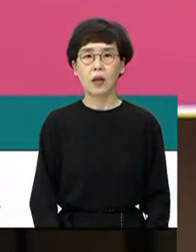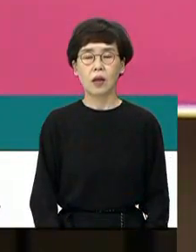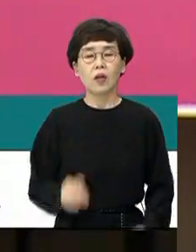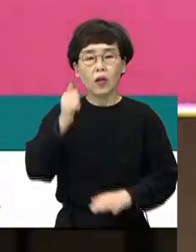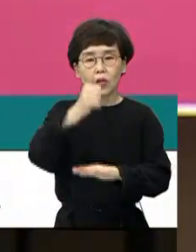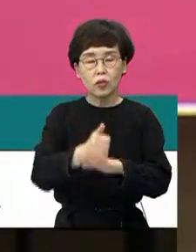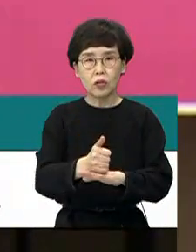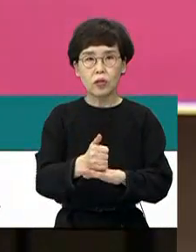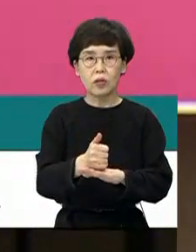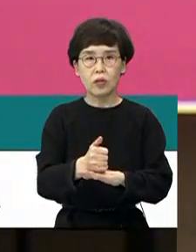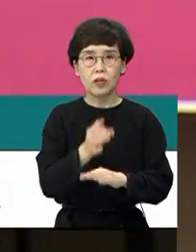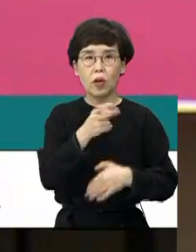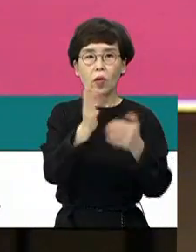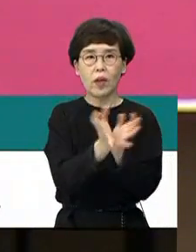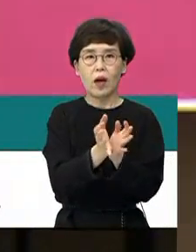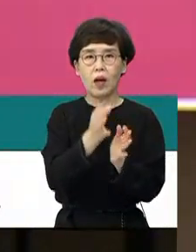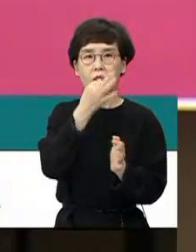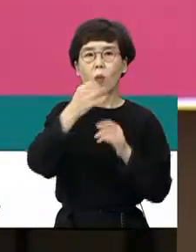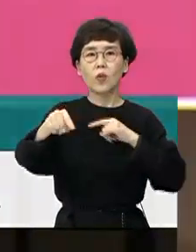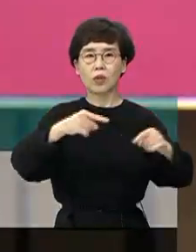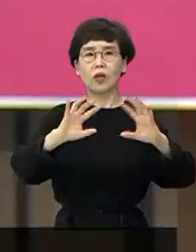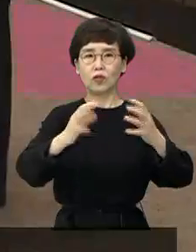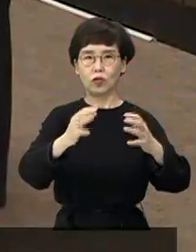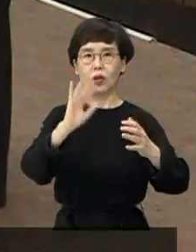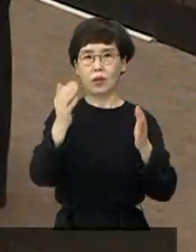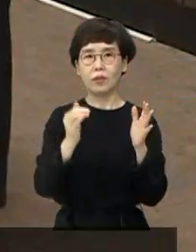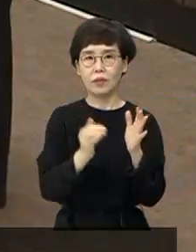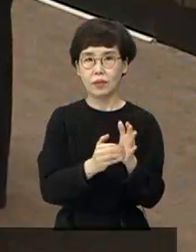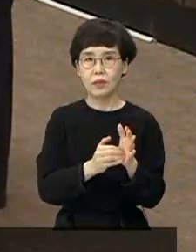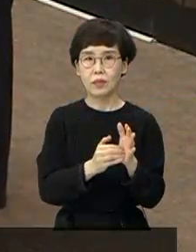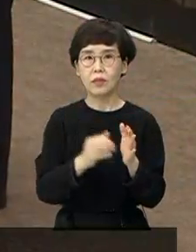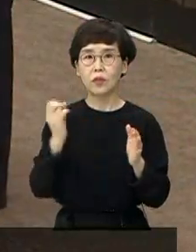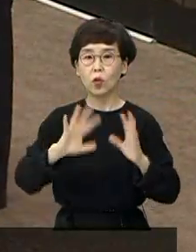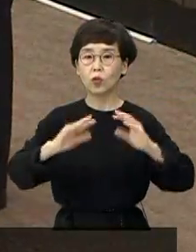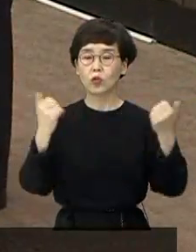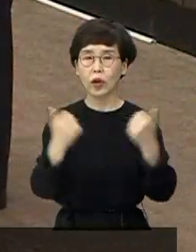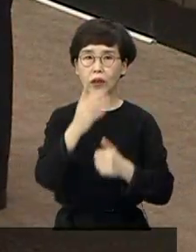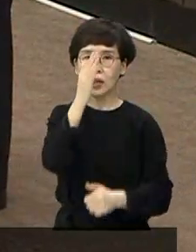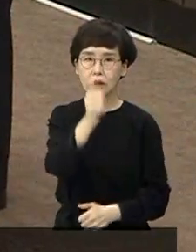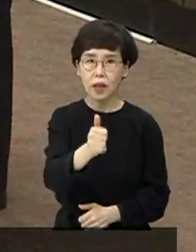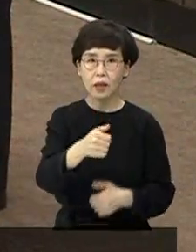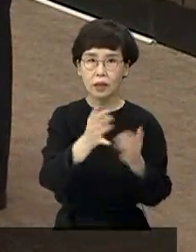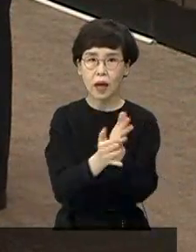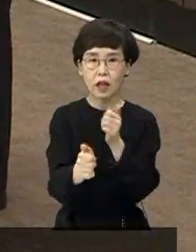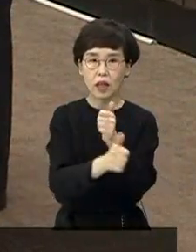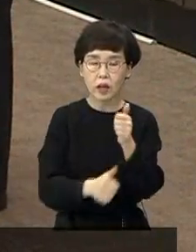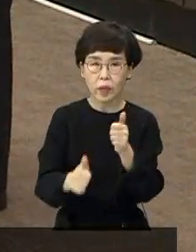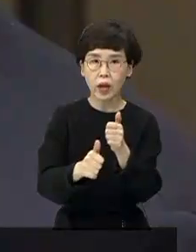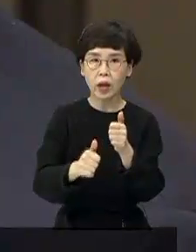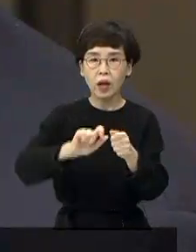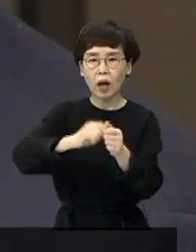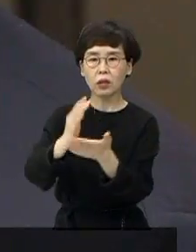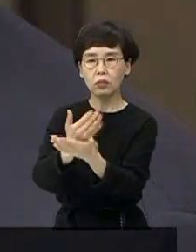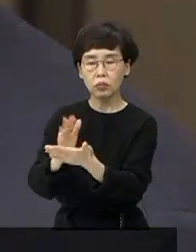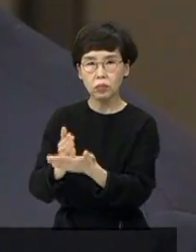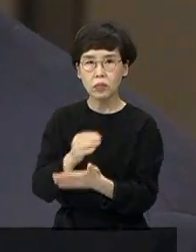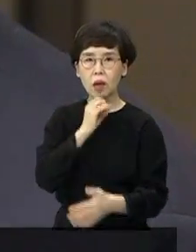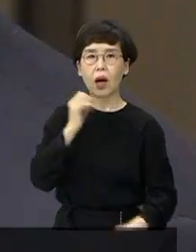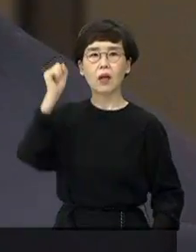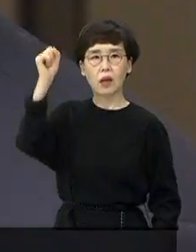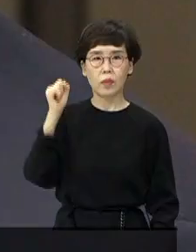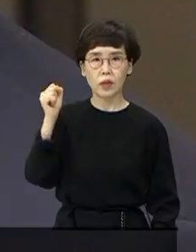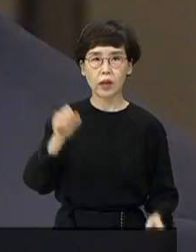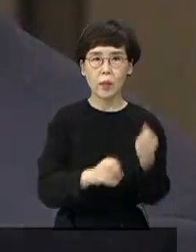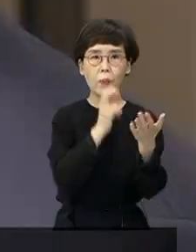마침내 일당 독재 국가가 되었습니다. 또 국회의장의 상임위 강제 배정에 항의하면서